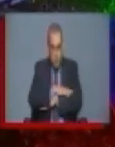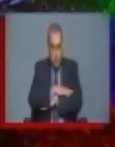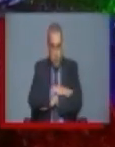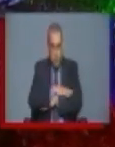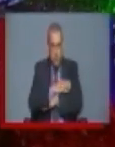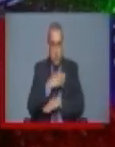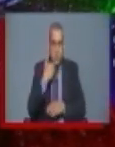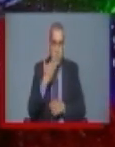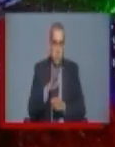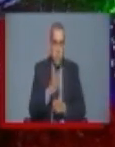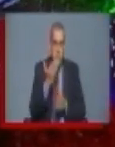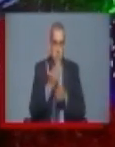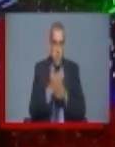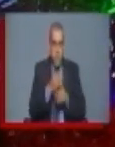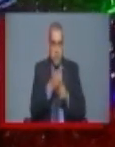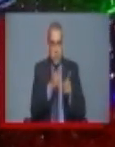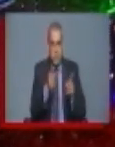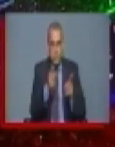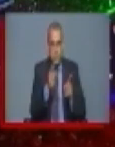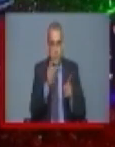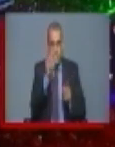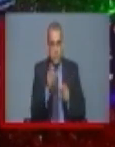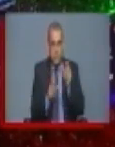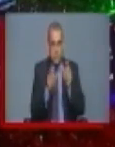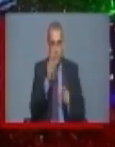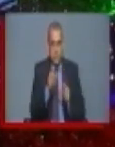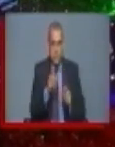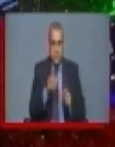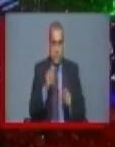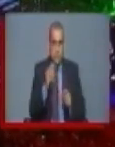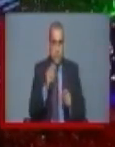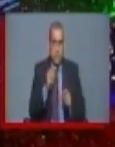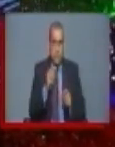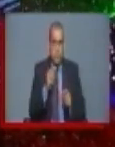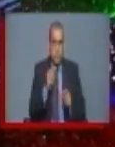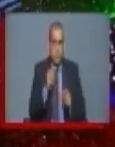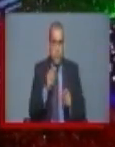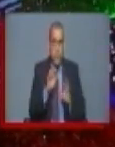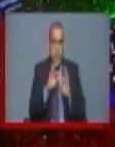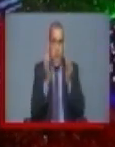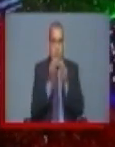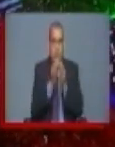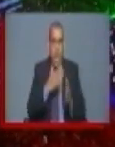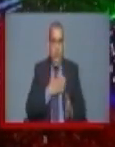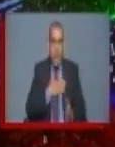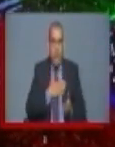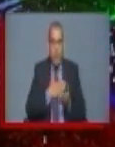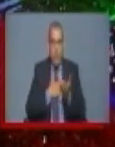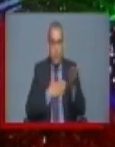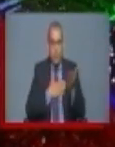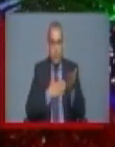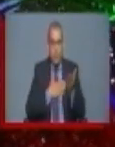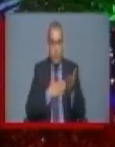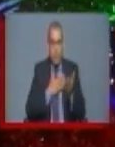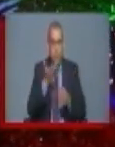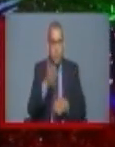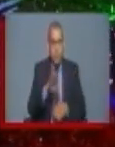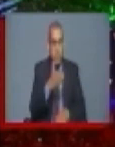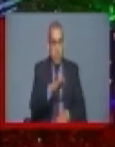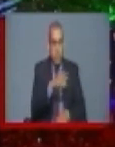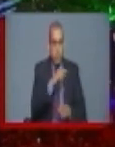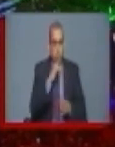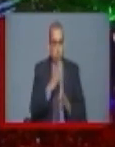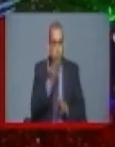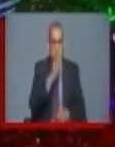هناك قوة مصرية يقودها الرئيس عبد الفتاح السيسي على كافة المستويات، المستوى الدبلوماسي